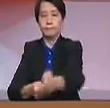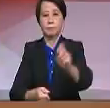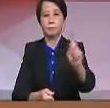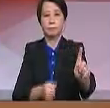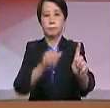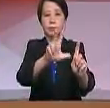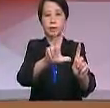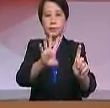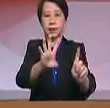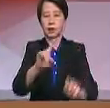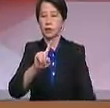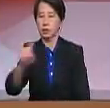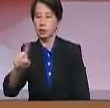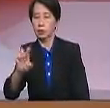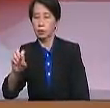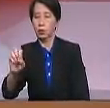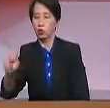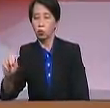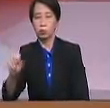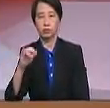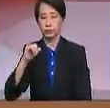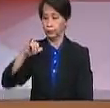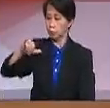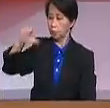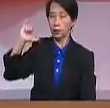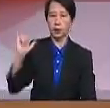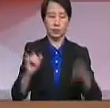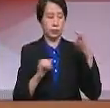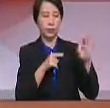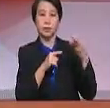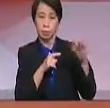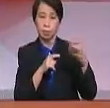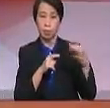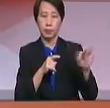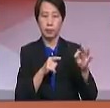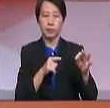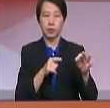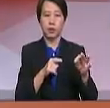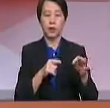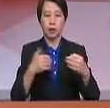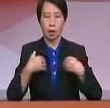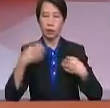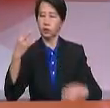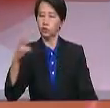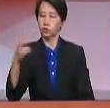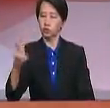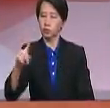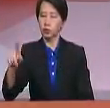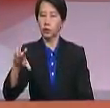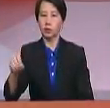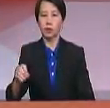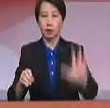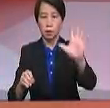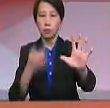zon. Semalam, sebanyak 19 op sanitasi meliputi 17 zon termasuk 5